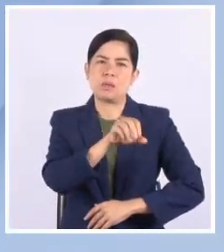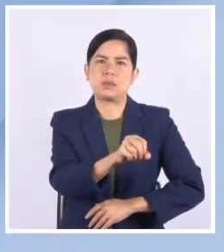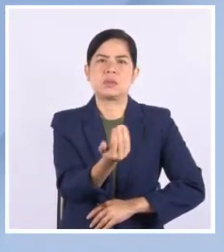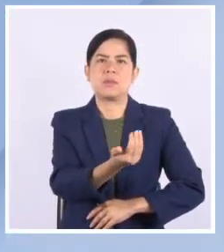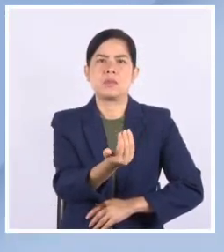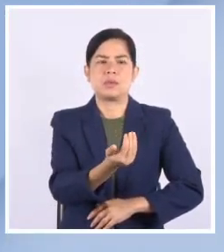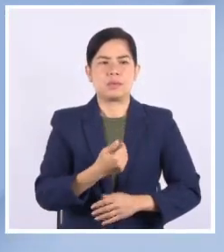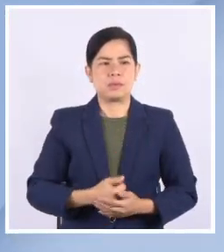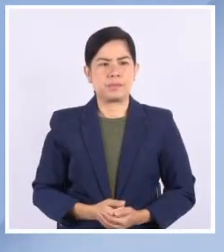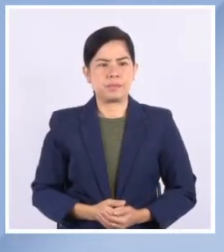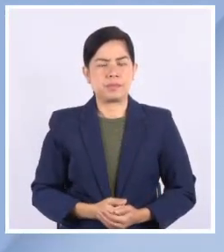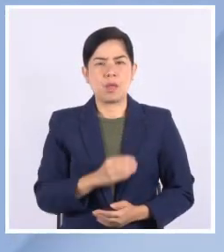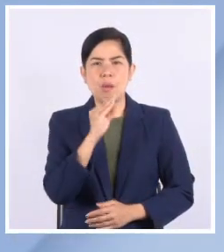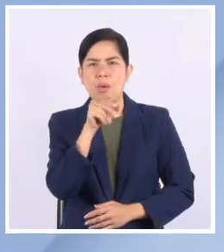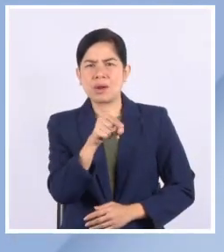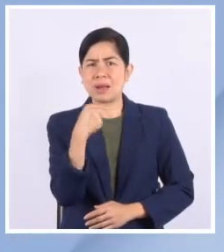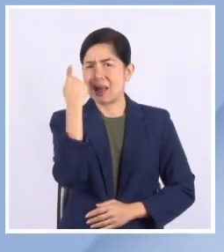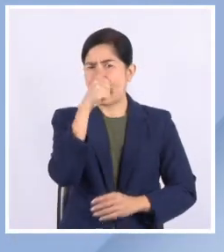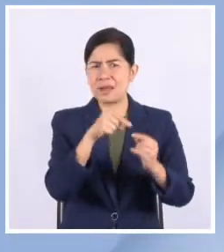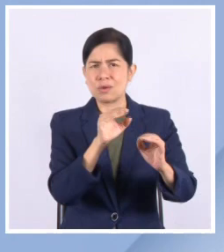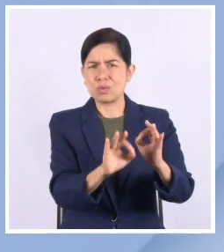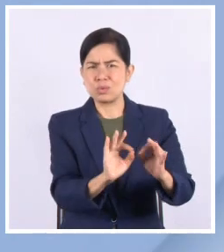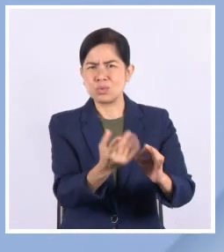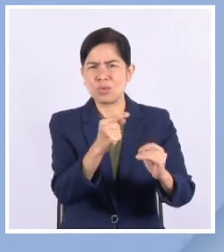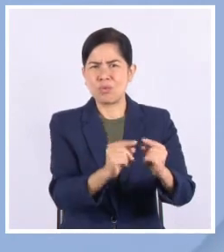ไอ้ใครจุดวะมึงบ้าไ